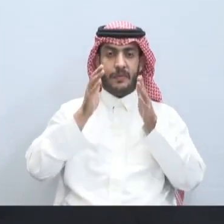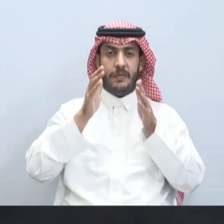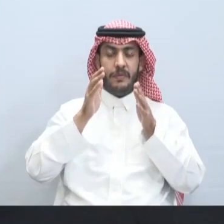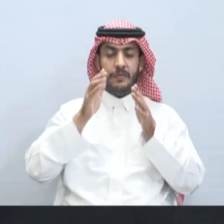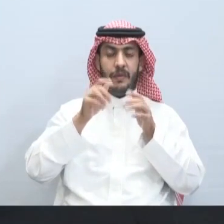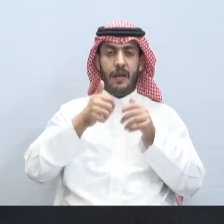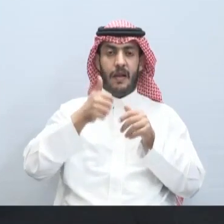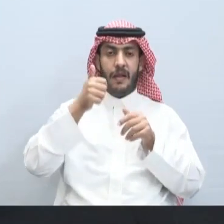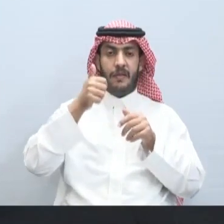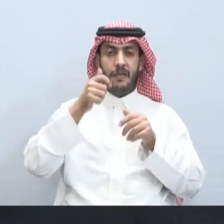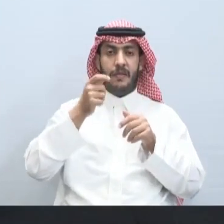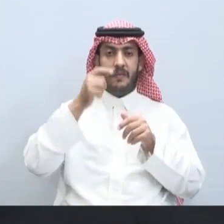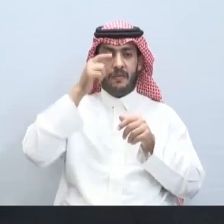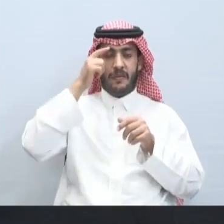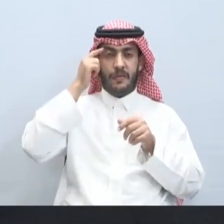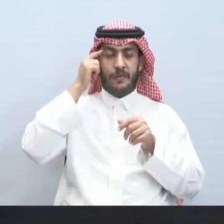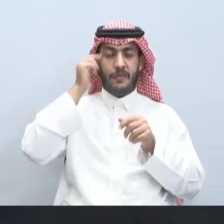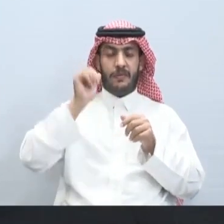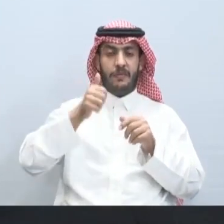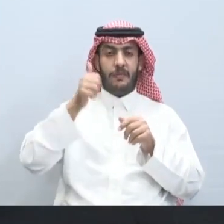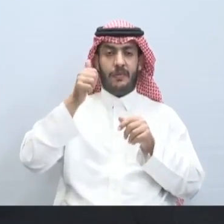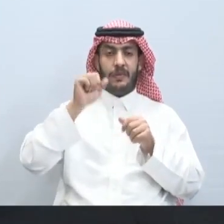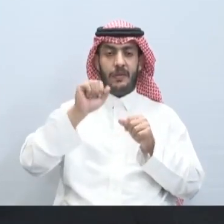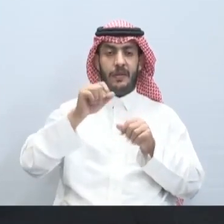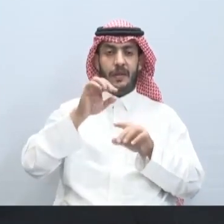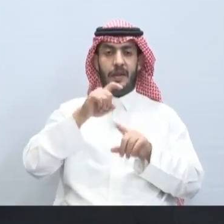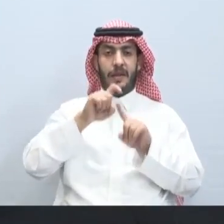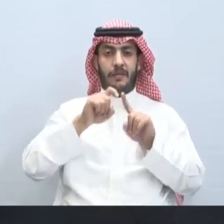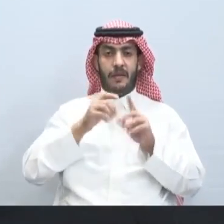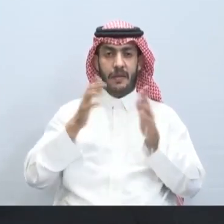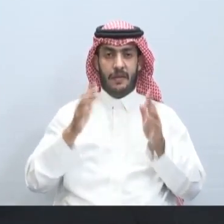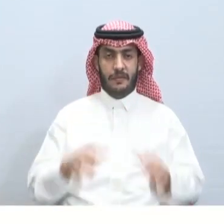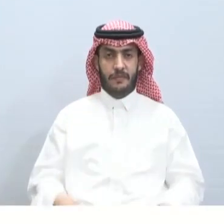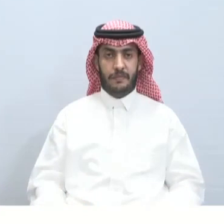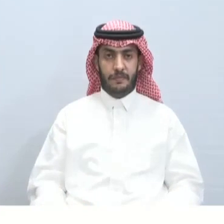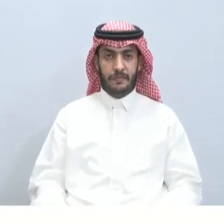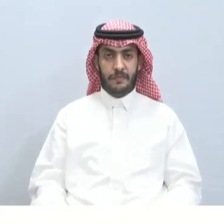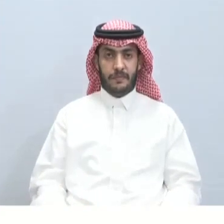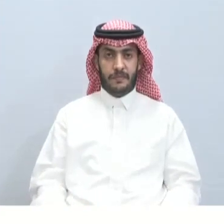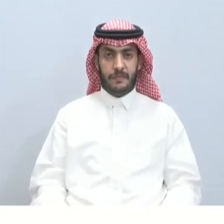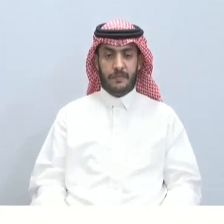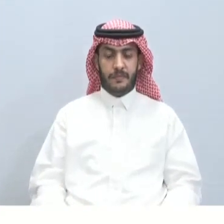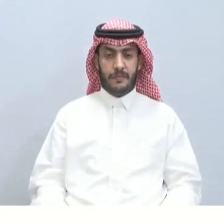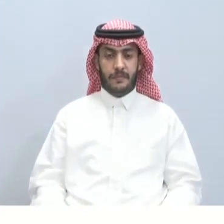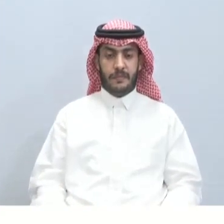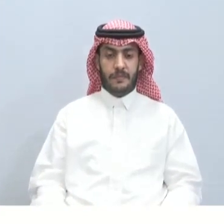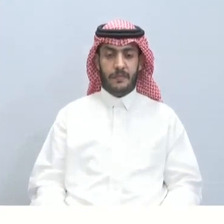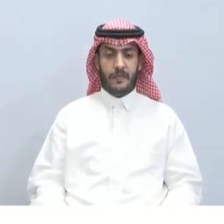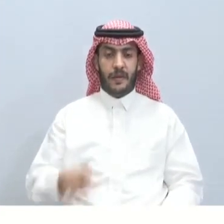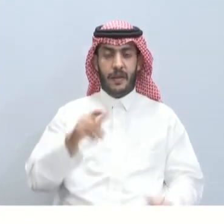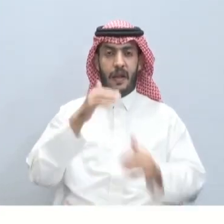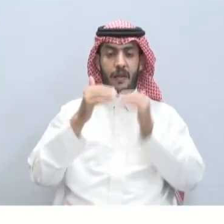على افضل الفرص التي تحقق لك الربح الاكثر اذا بهذا يكون